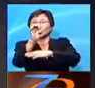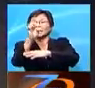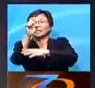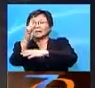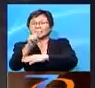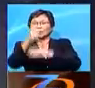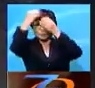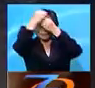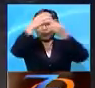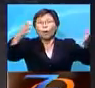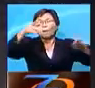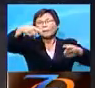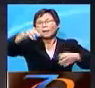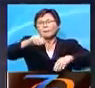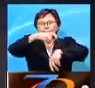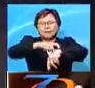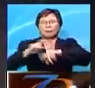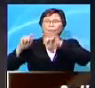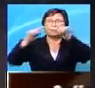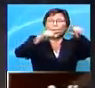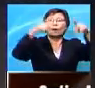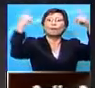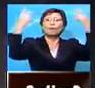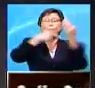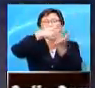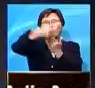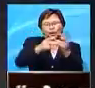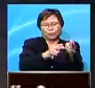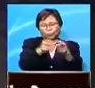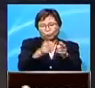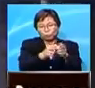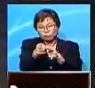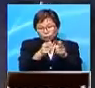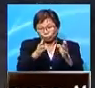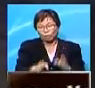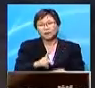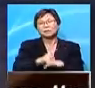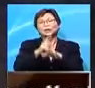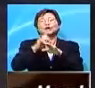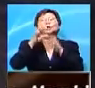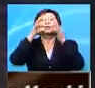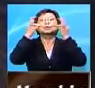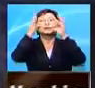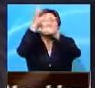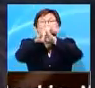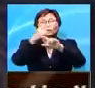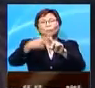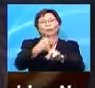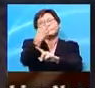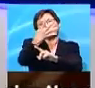Perdana Menteri semasa menghadiri program keusahawanan di Kuching Sarawak April